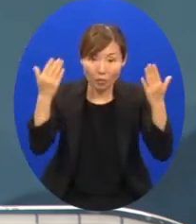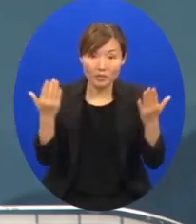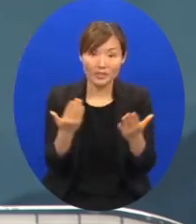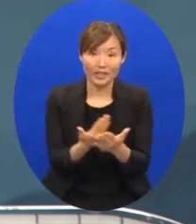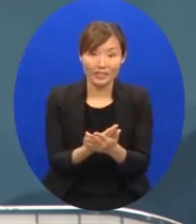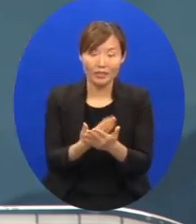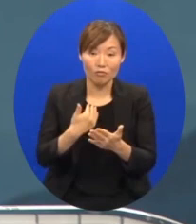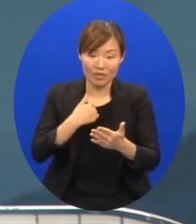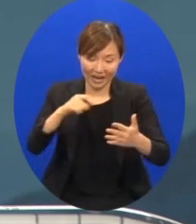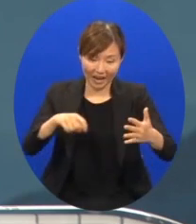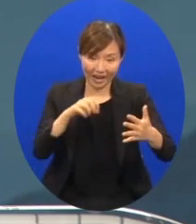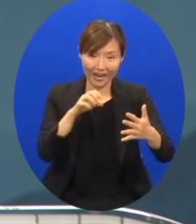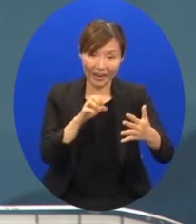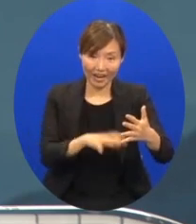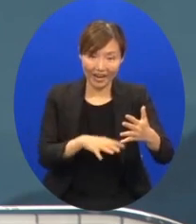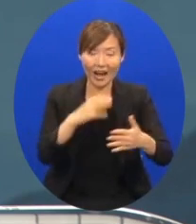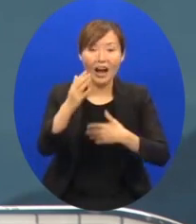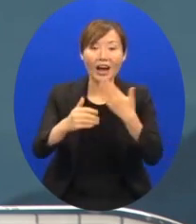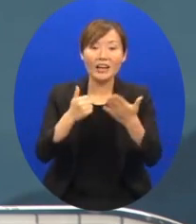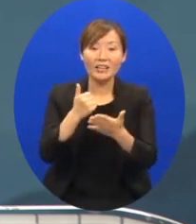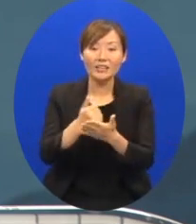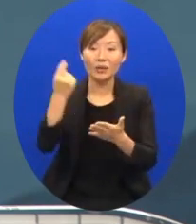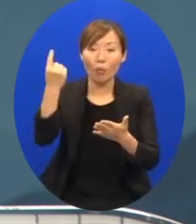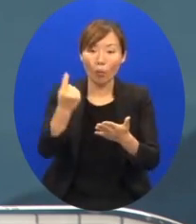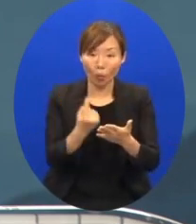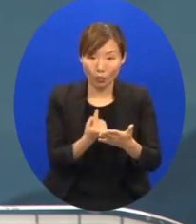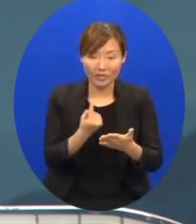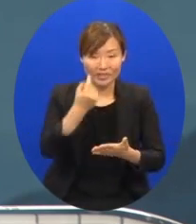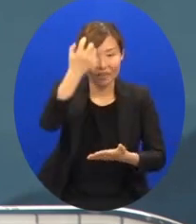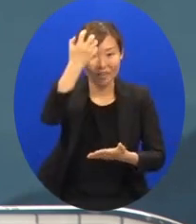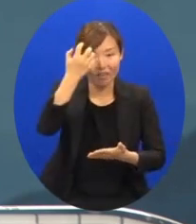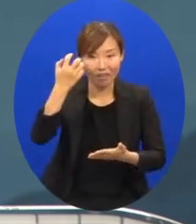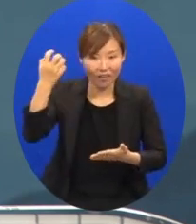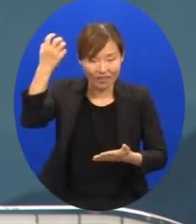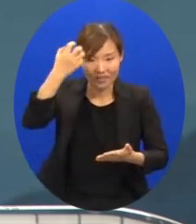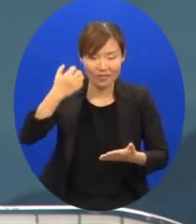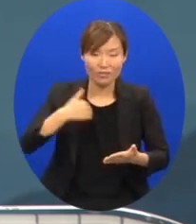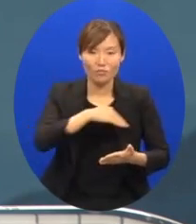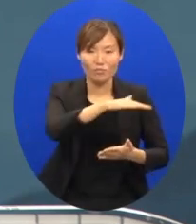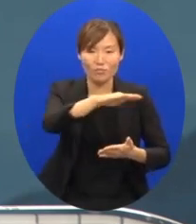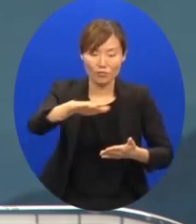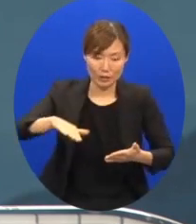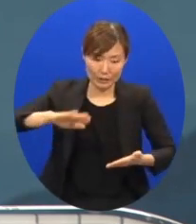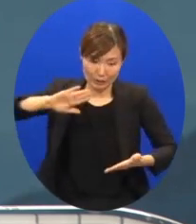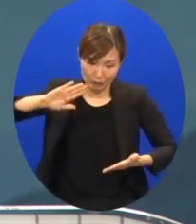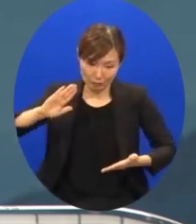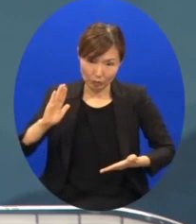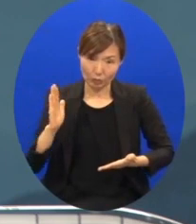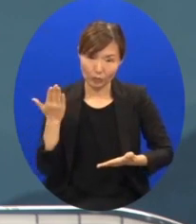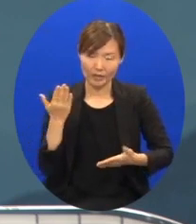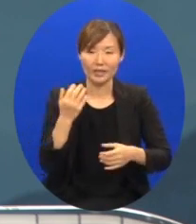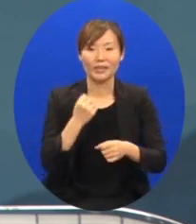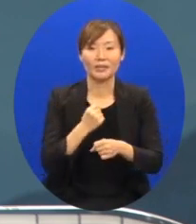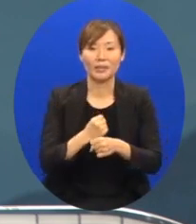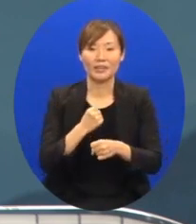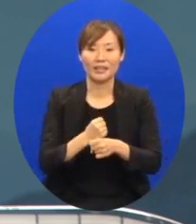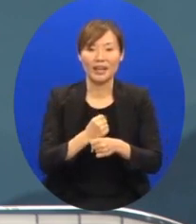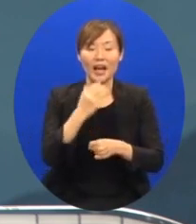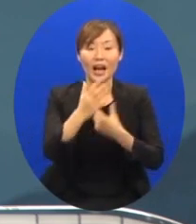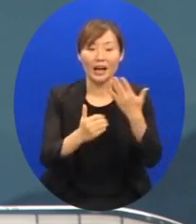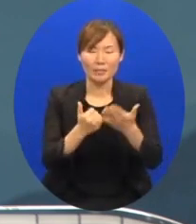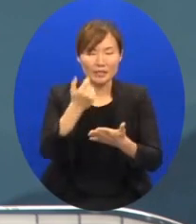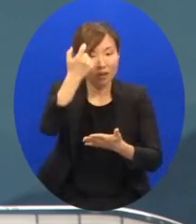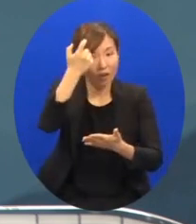우리 안에 하나님께로 운영이 우리를 우리 되게 만드는 것입니다 하나님의